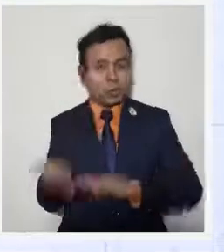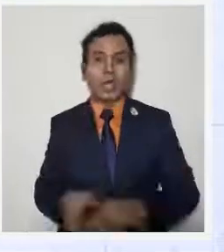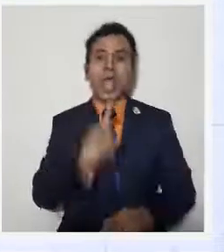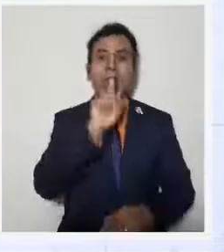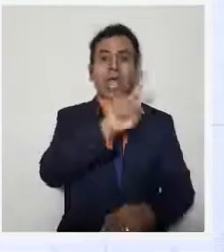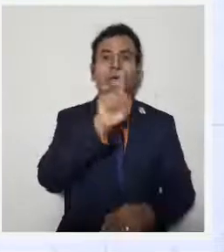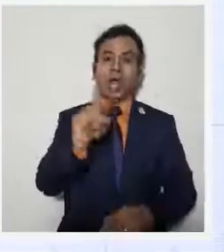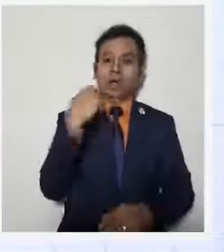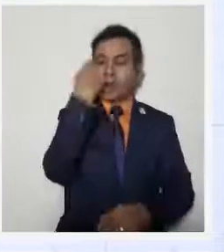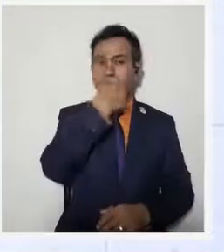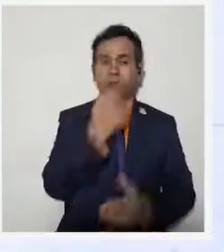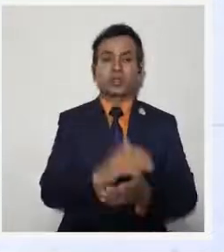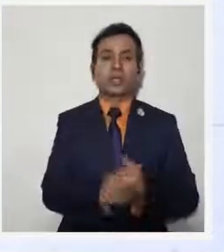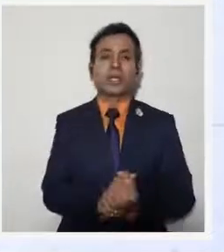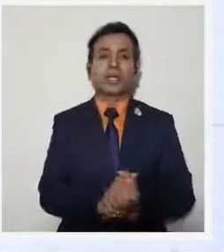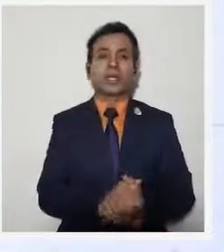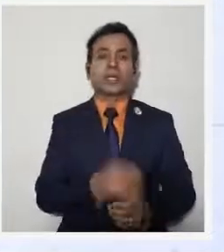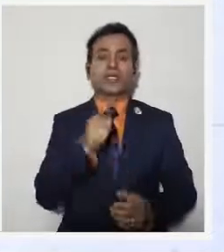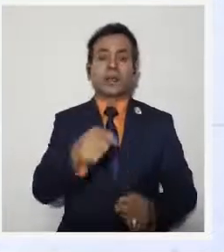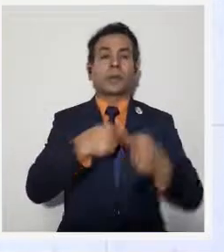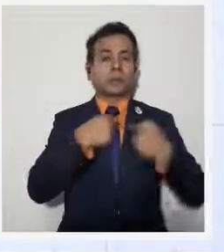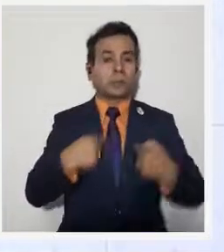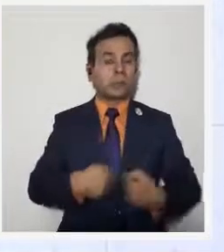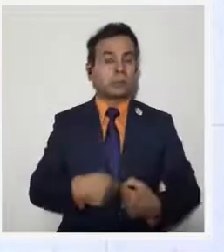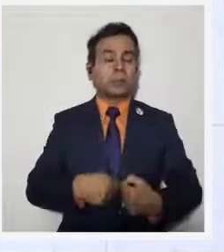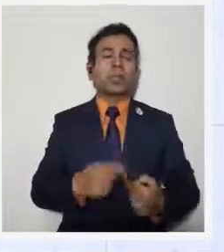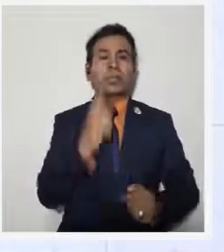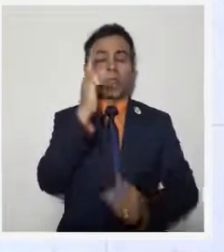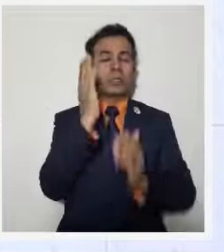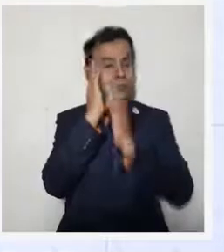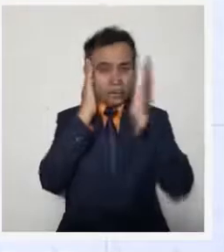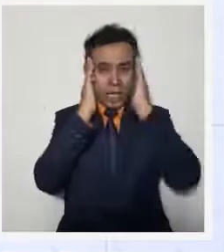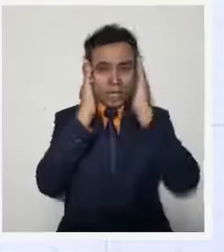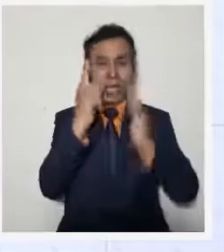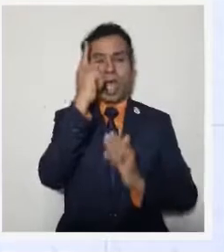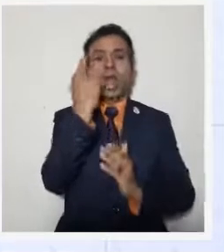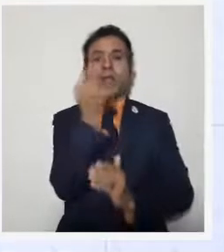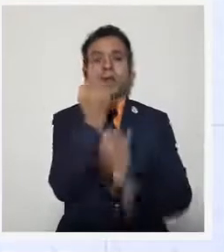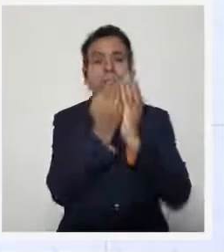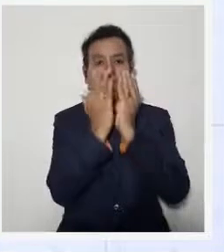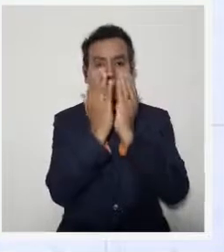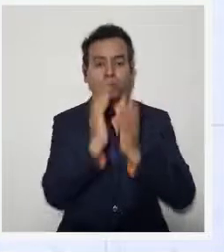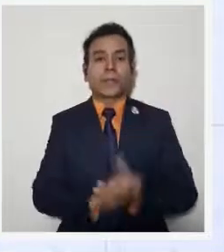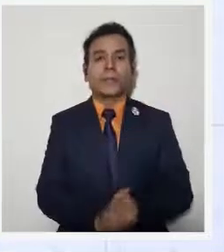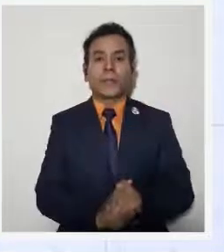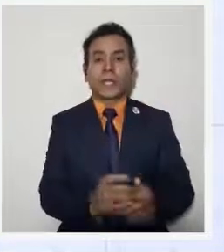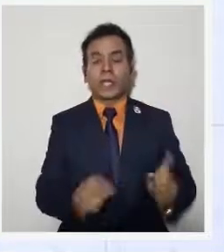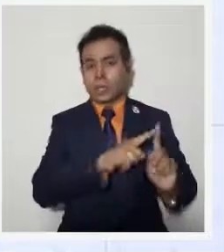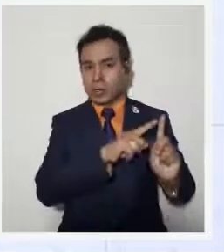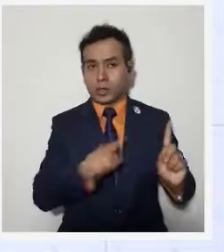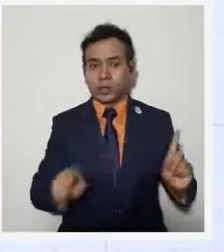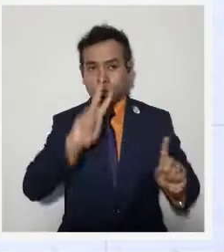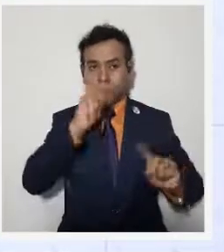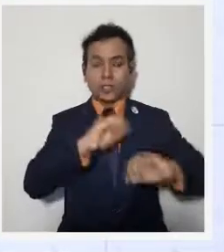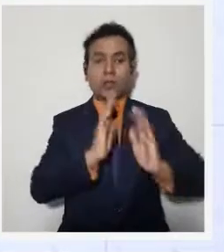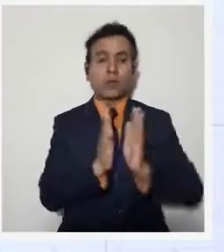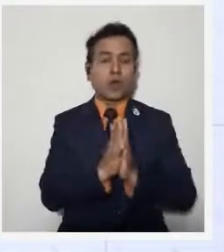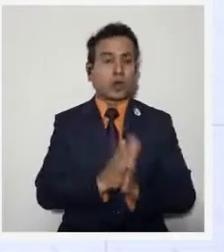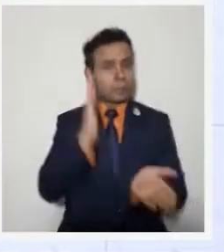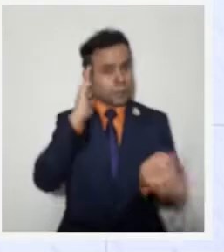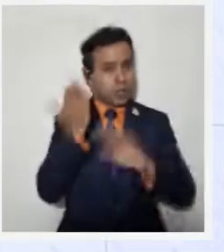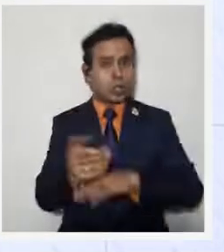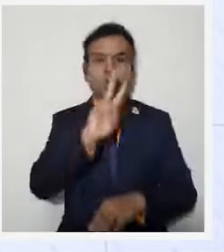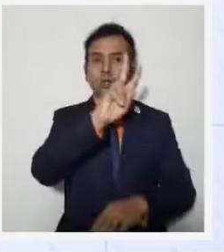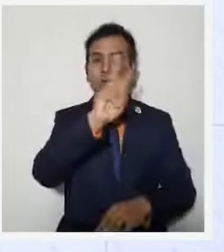নাই। আমাদের আজকের মৃত্যুর তালিকায় 11 জন সংযুক্ত হয়েছে, সবার আত্মার বিদেহী আত্মার শান্তি